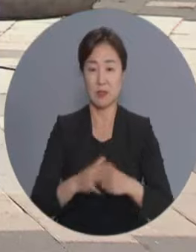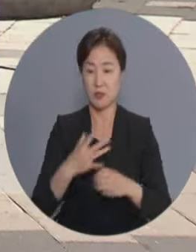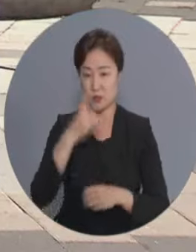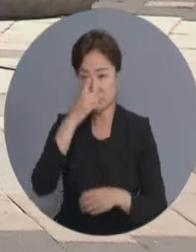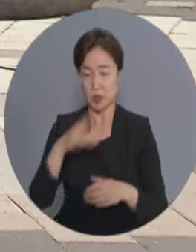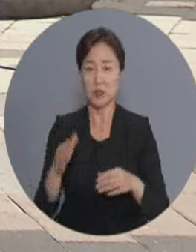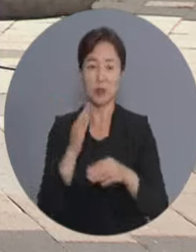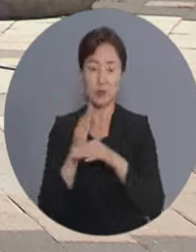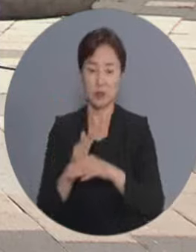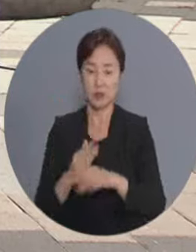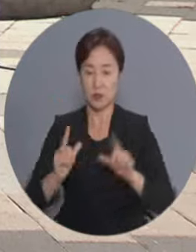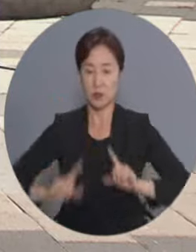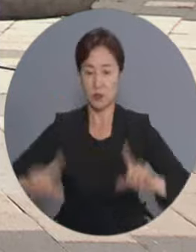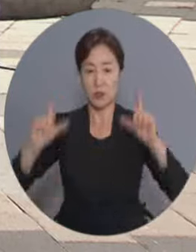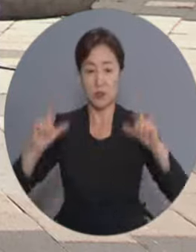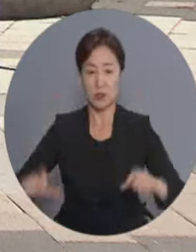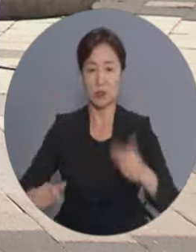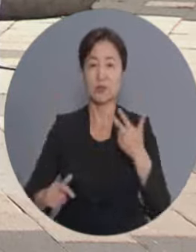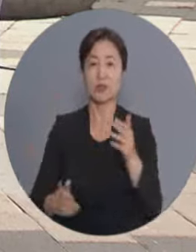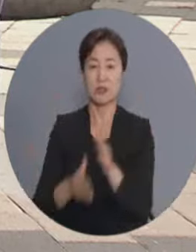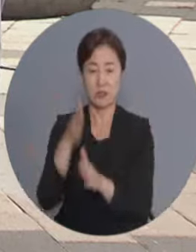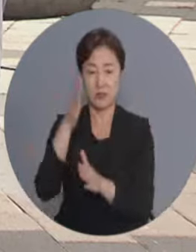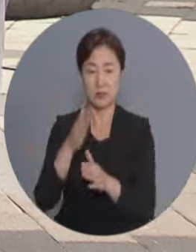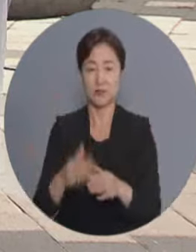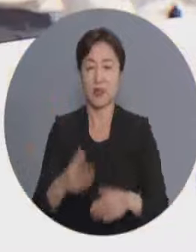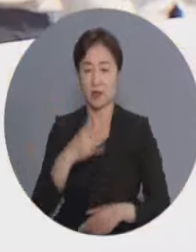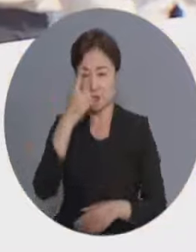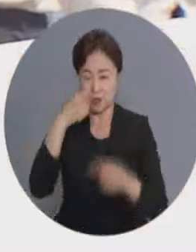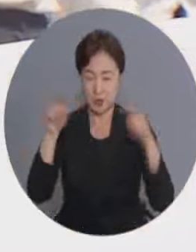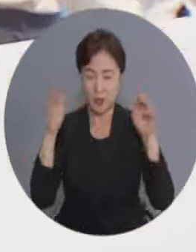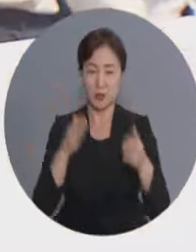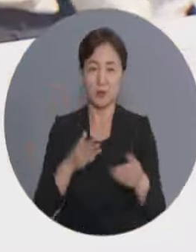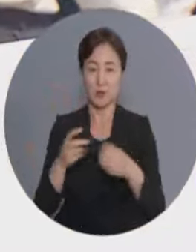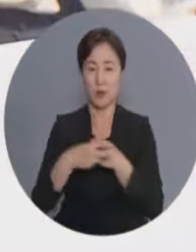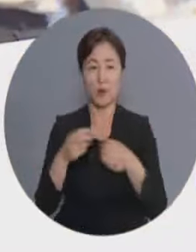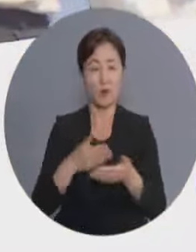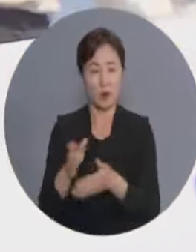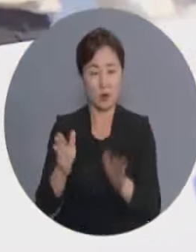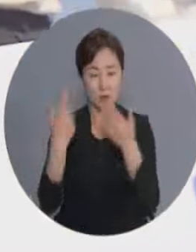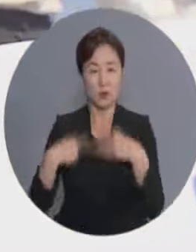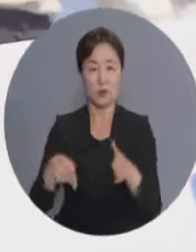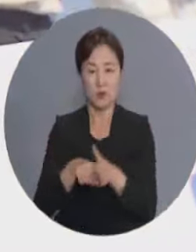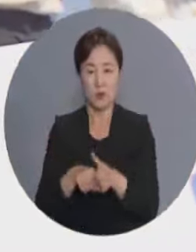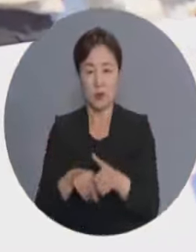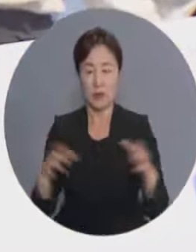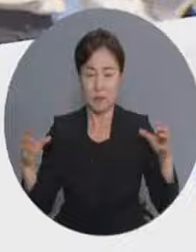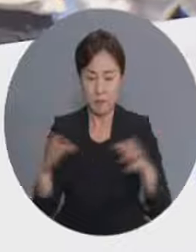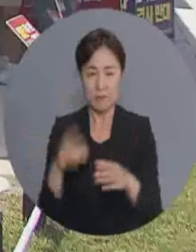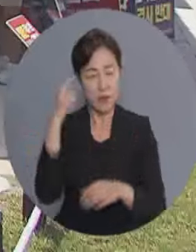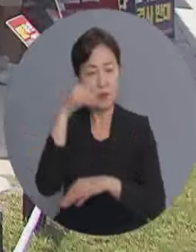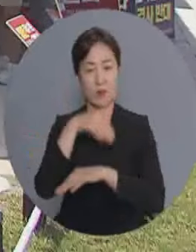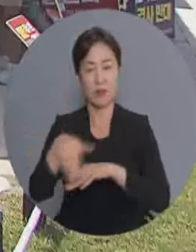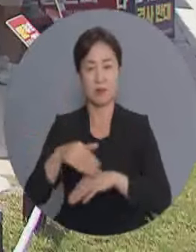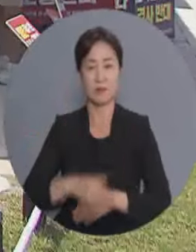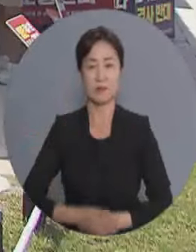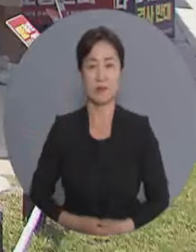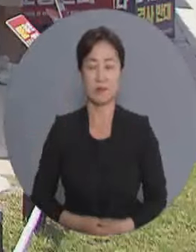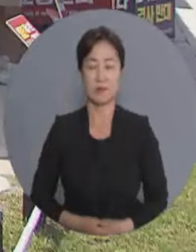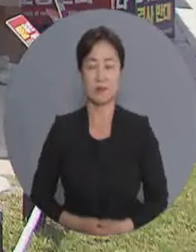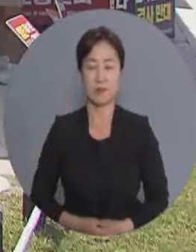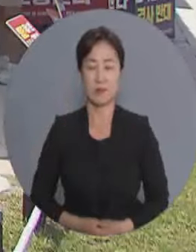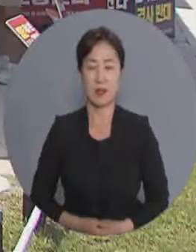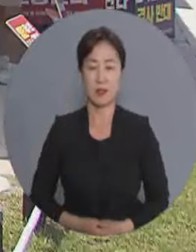중심으로 동북권 7개 시군이 순천대 의대 유치를 위해 뜻을 함께할 것이라고 밝혔습니다.